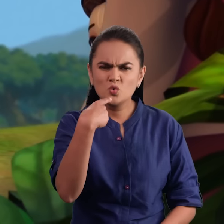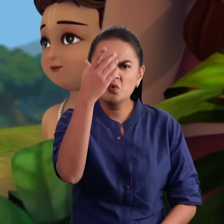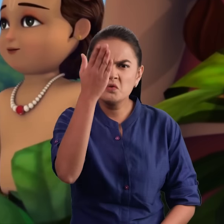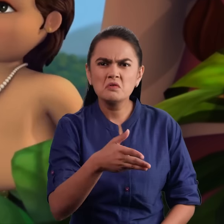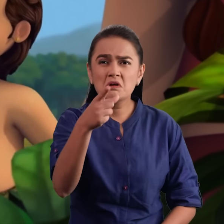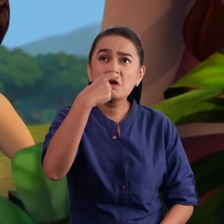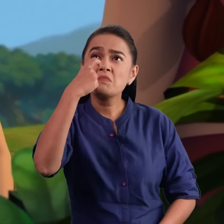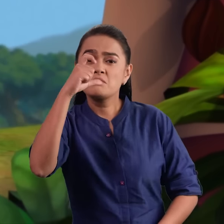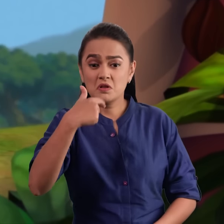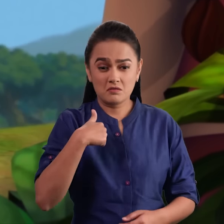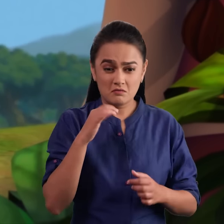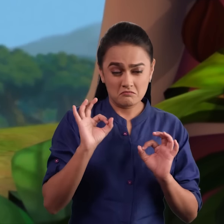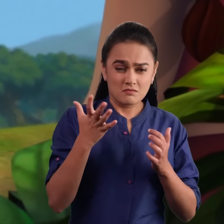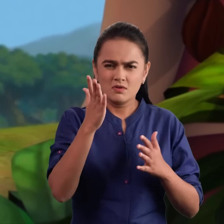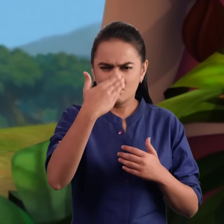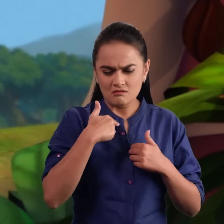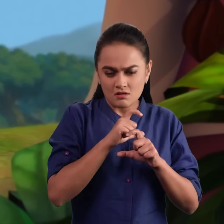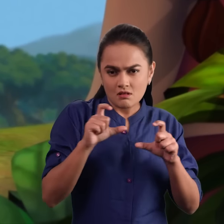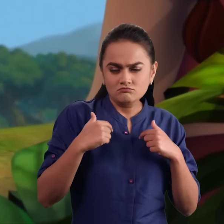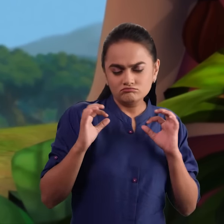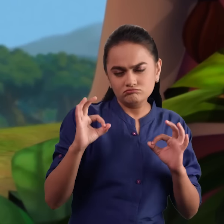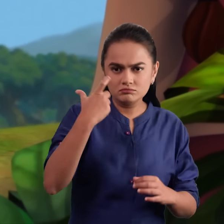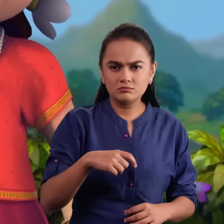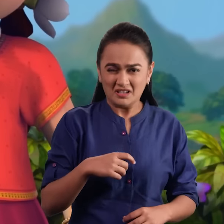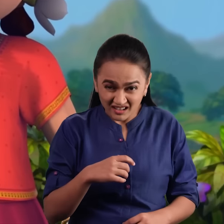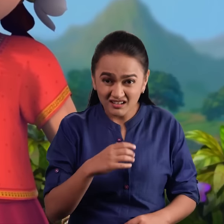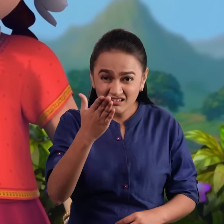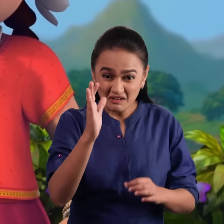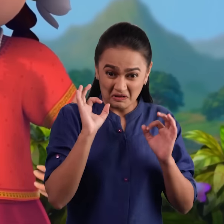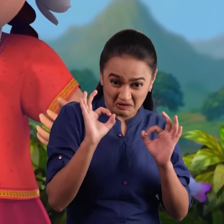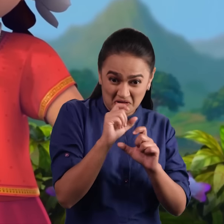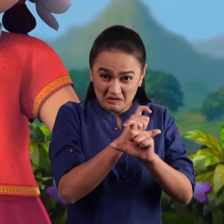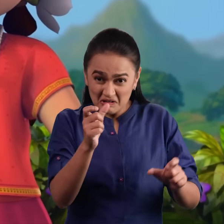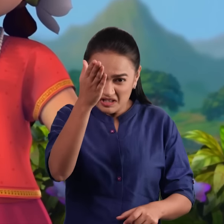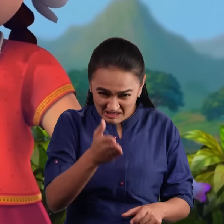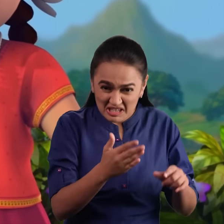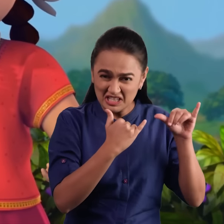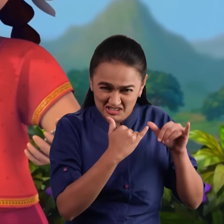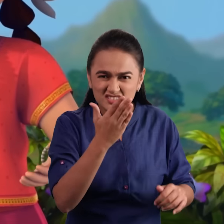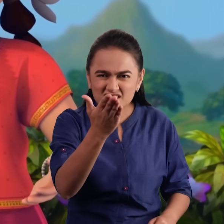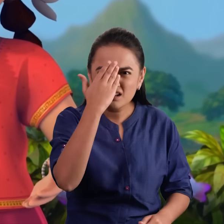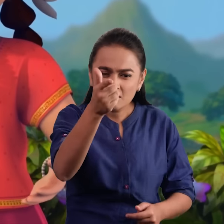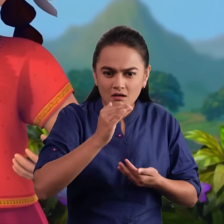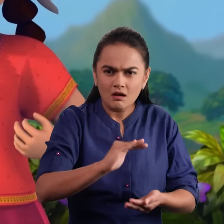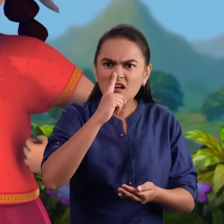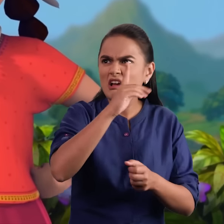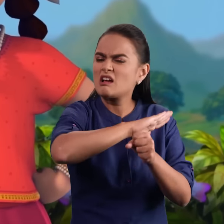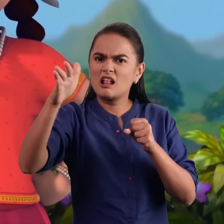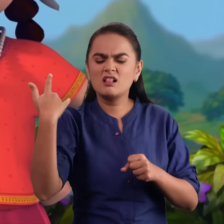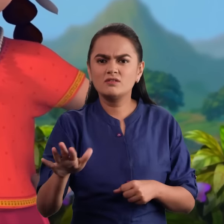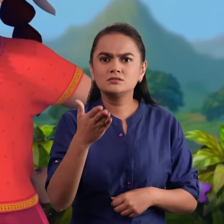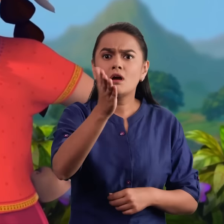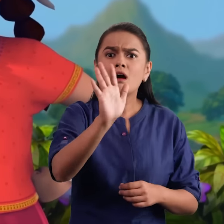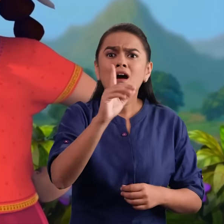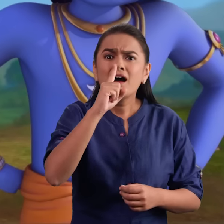तुम होती कौन हो निंदा करने वाली मुझ जैसे सदाचारी सज्जन की? हाँ, सज्जन और सदाचारी कृष्ण, जिसने जन्म होते ही एक